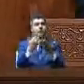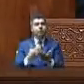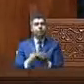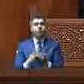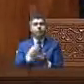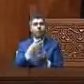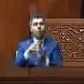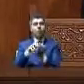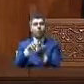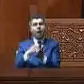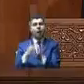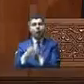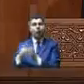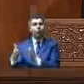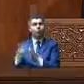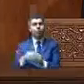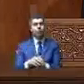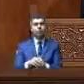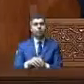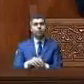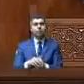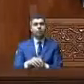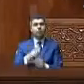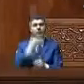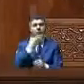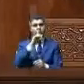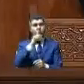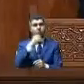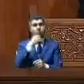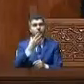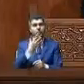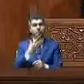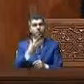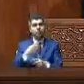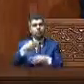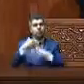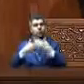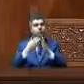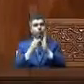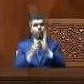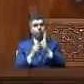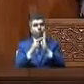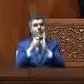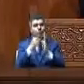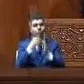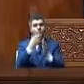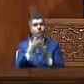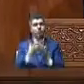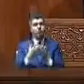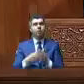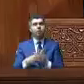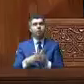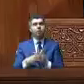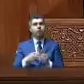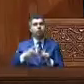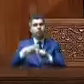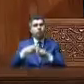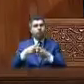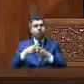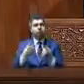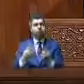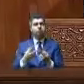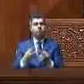ما ولكن الحمد لله الآن بدأت بعض الأمور الصناعية، بعض الأمور بحال الأمور اللي